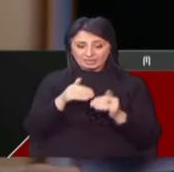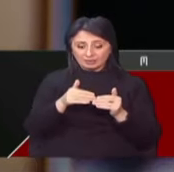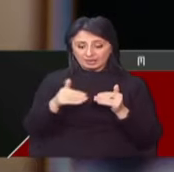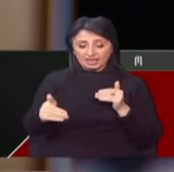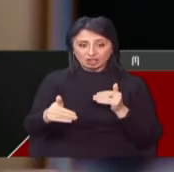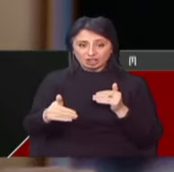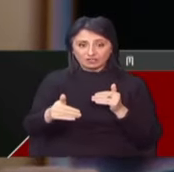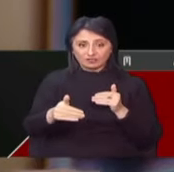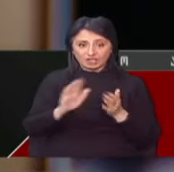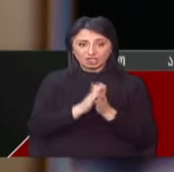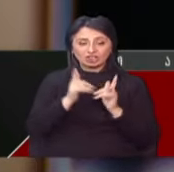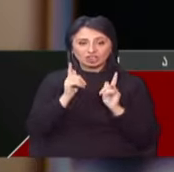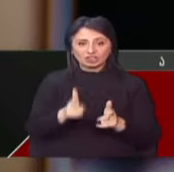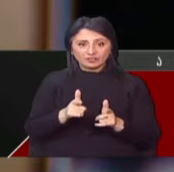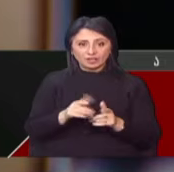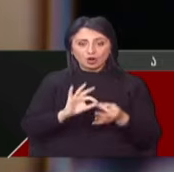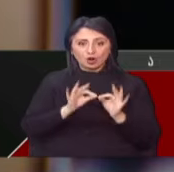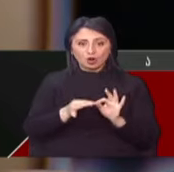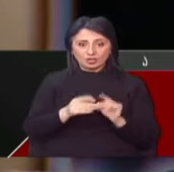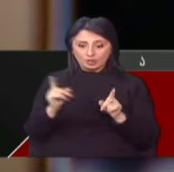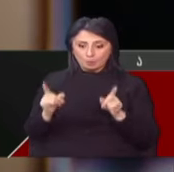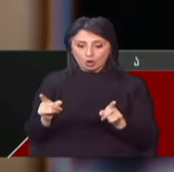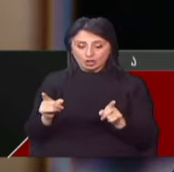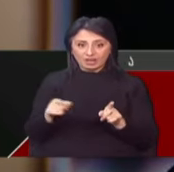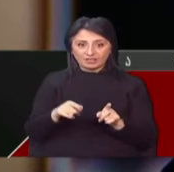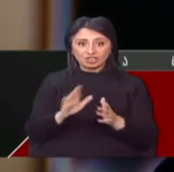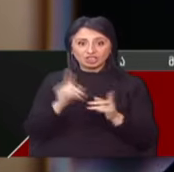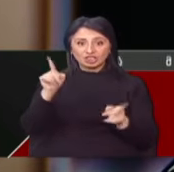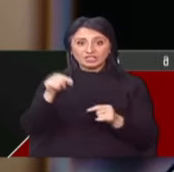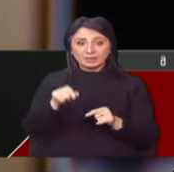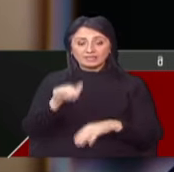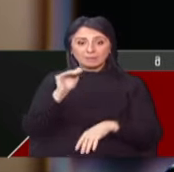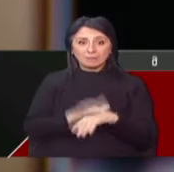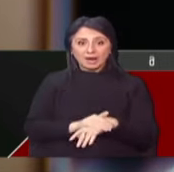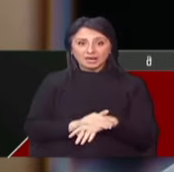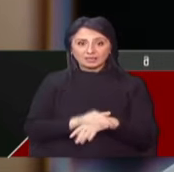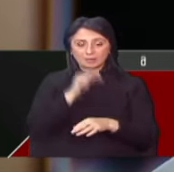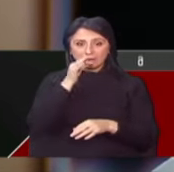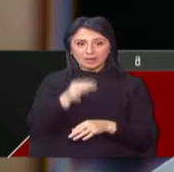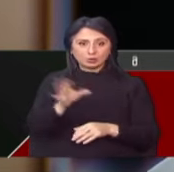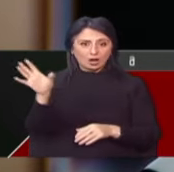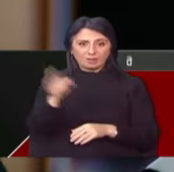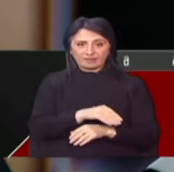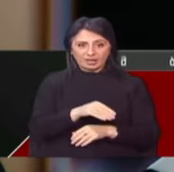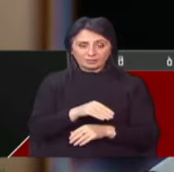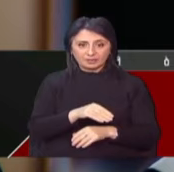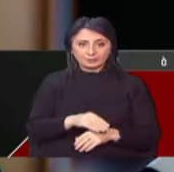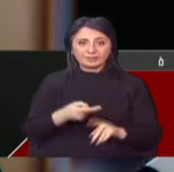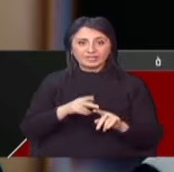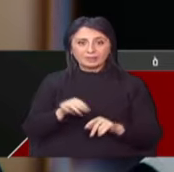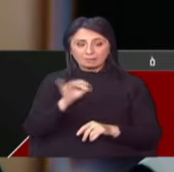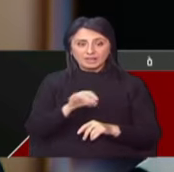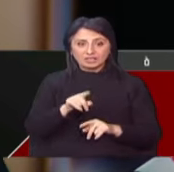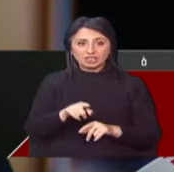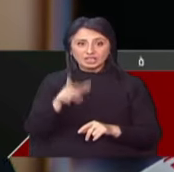დაშორებით შეთანხმდა კონკრეტული მონაკვეთი. შესაბამისად, ეს ფაქტი არის პასუხი აბსოლუტურად ყველაფერზე. იმაზე